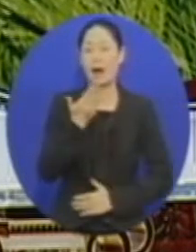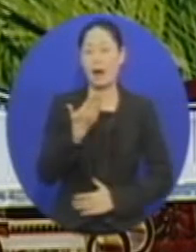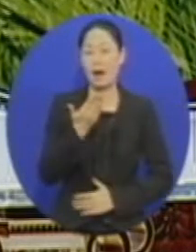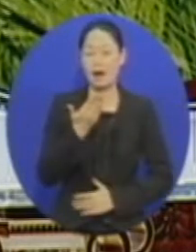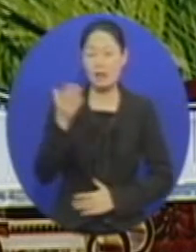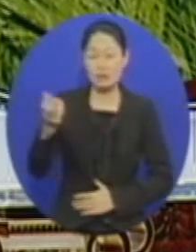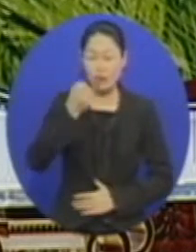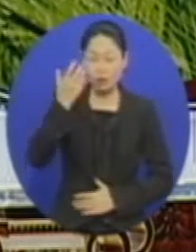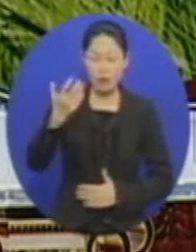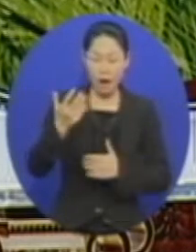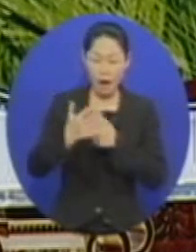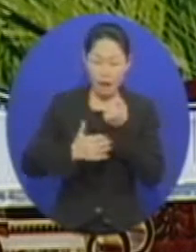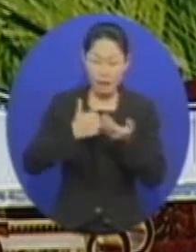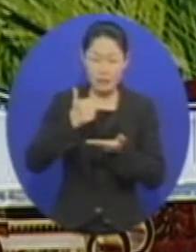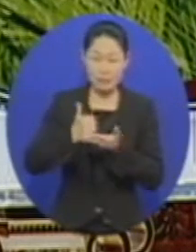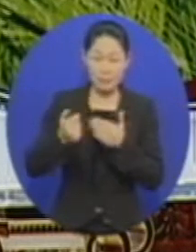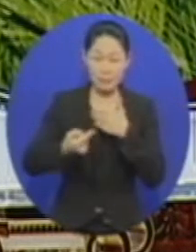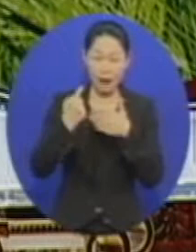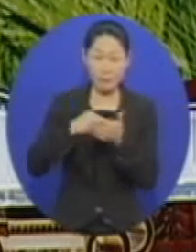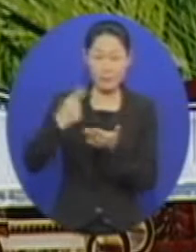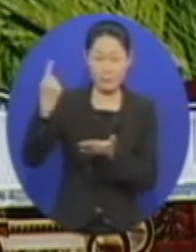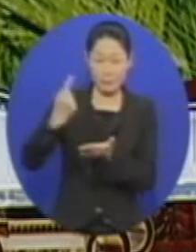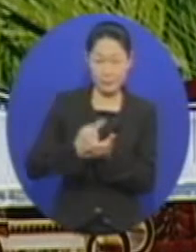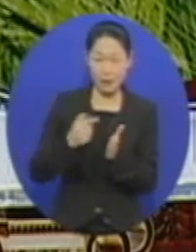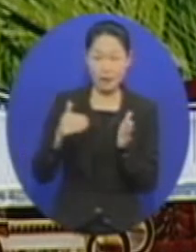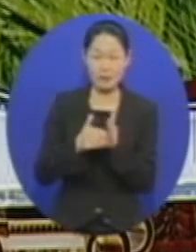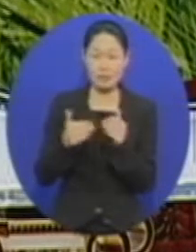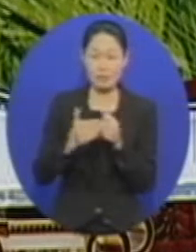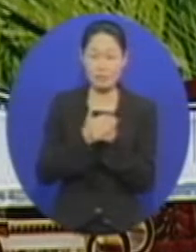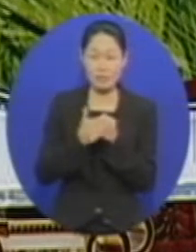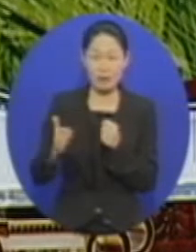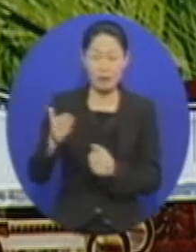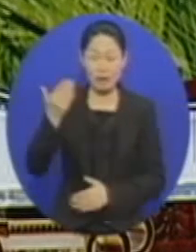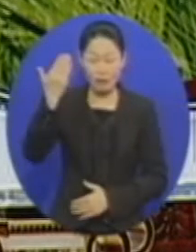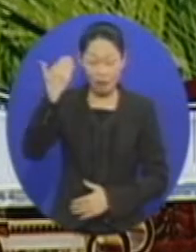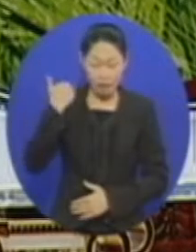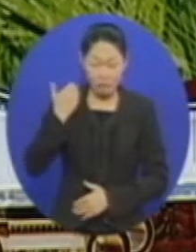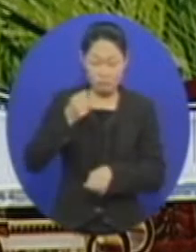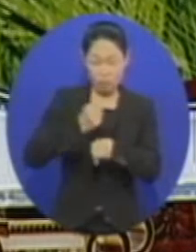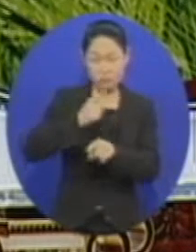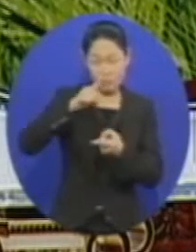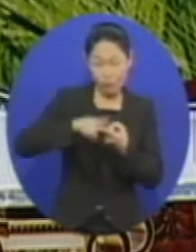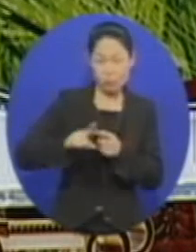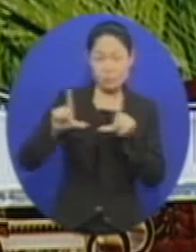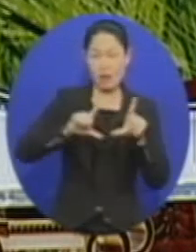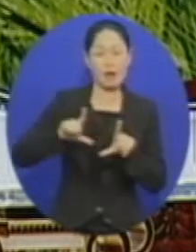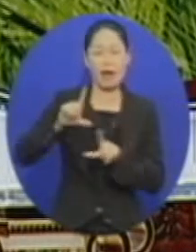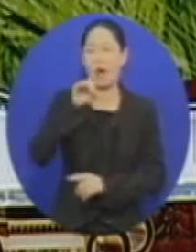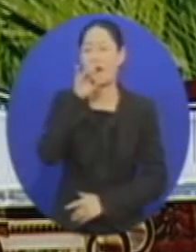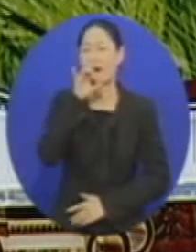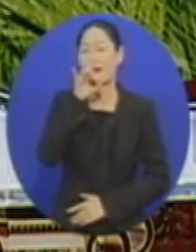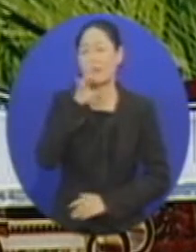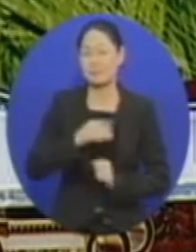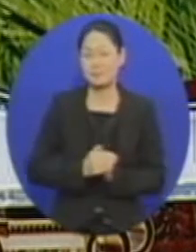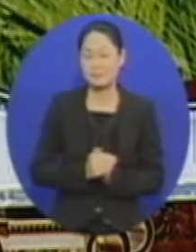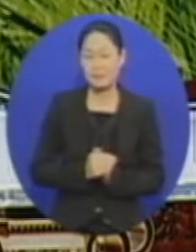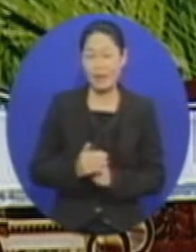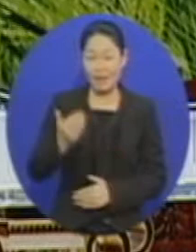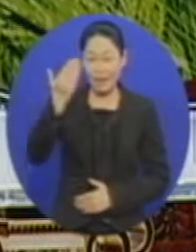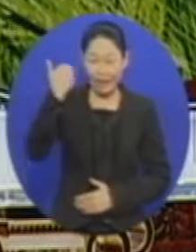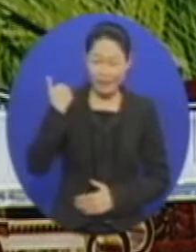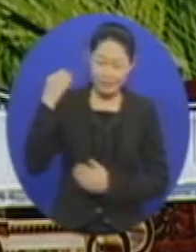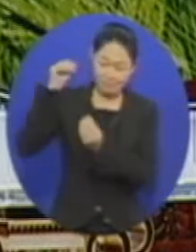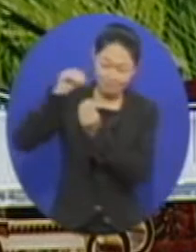하나님이 마음에 오셨는데 어떻게 예 쏭 질 가지고 그냥 삽니까 불가능하죠 우리나라 옛날